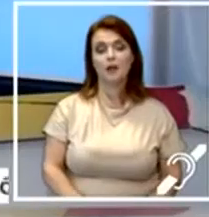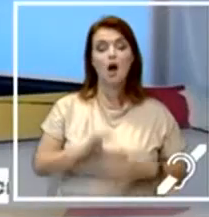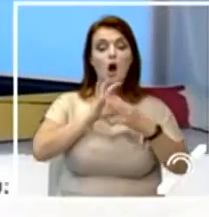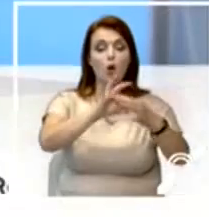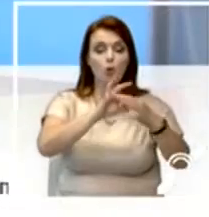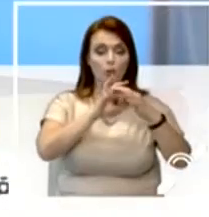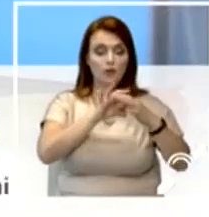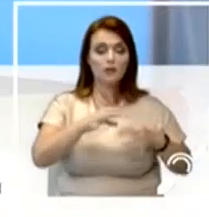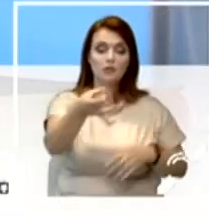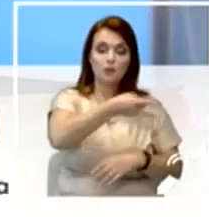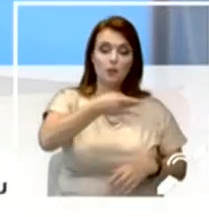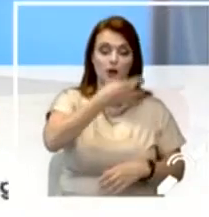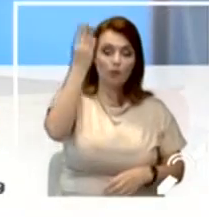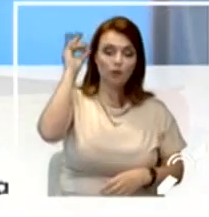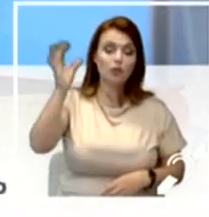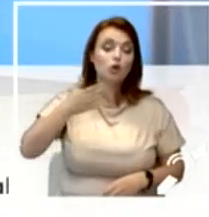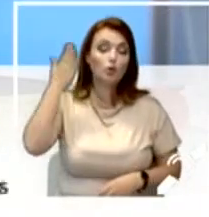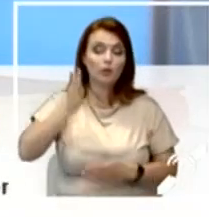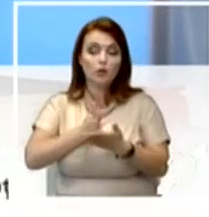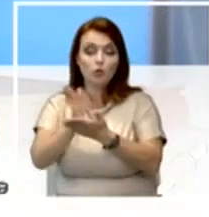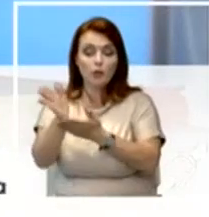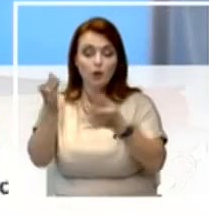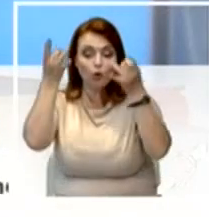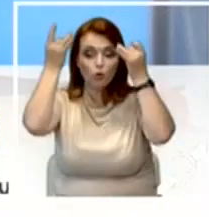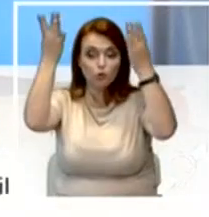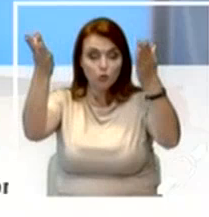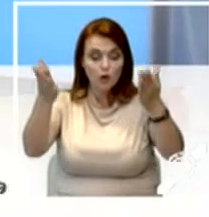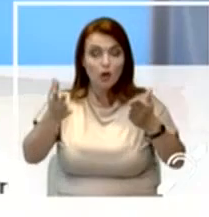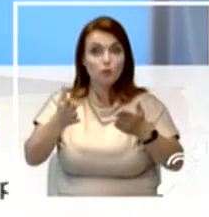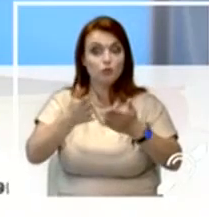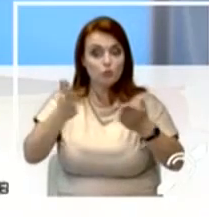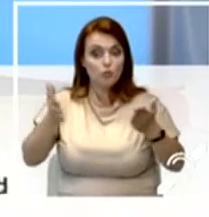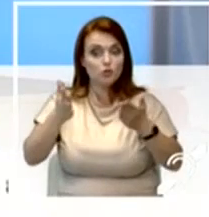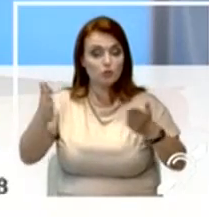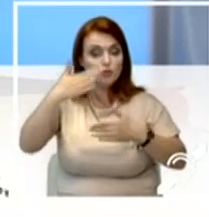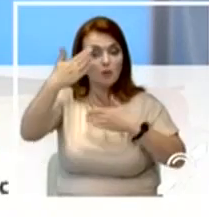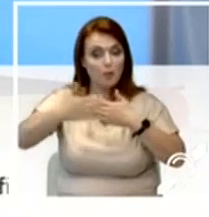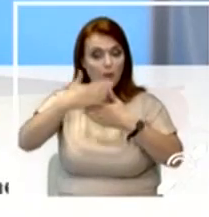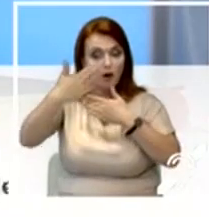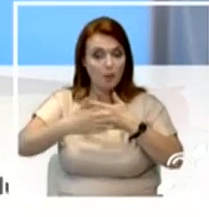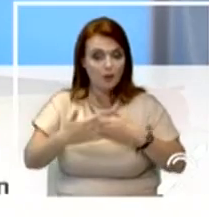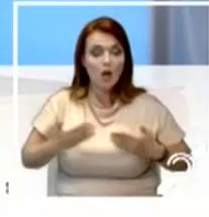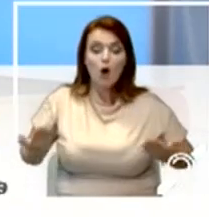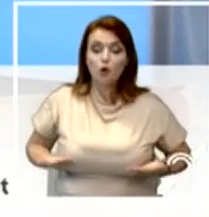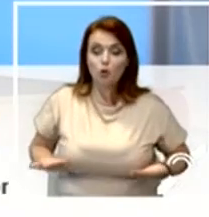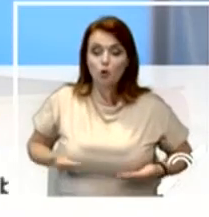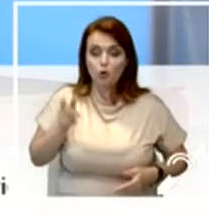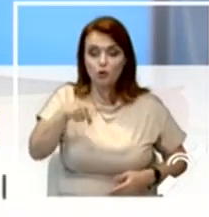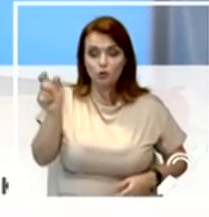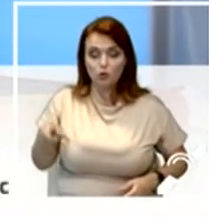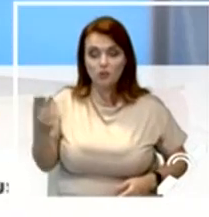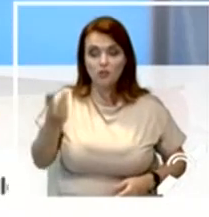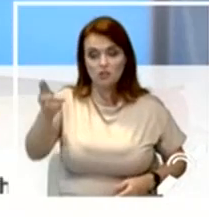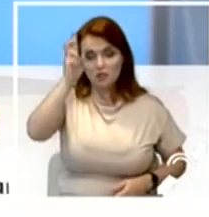Colaborarea dintre Republica Moldova și România în domeniul cultural devine tot mai strânsă și astfel locuitorii celor două state sunt tot mai